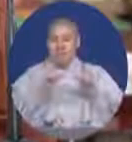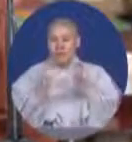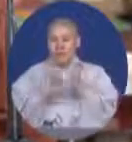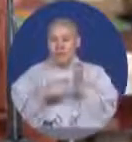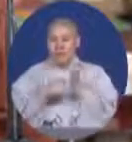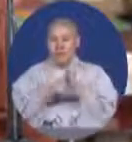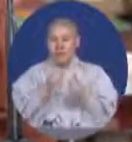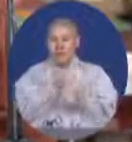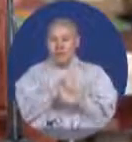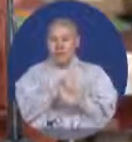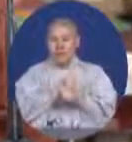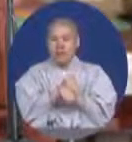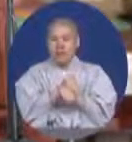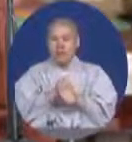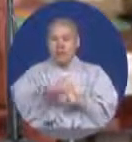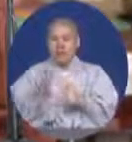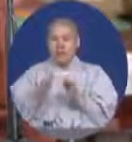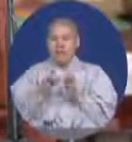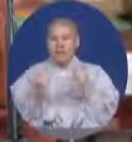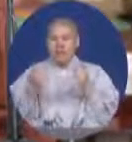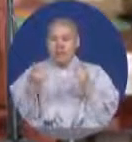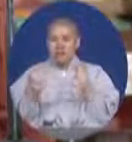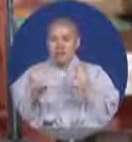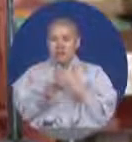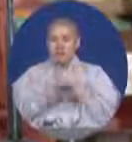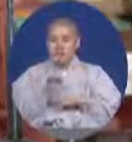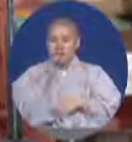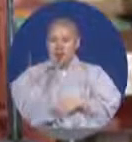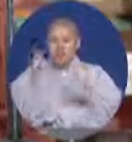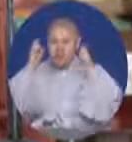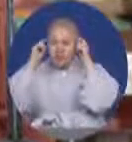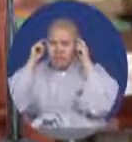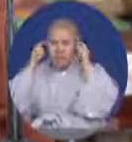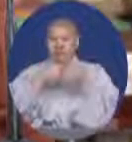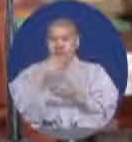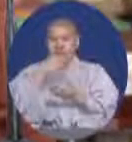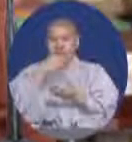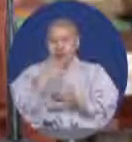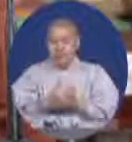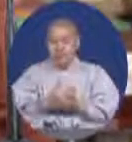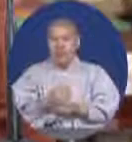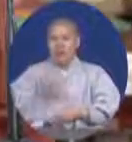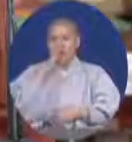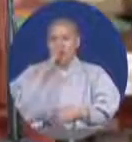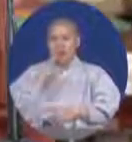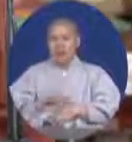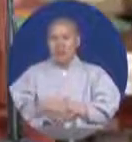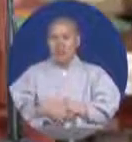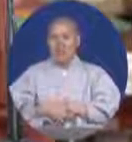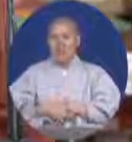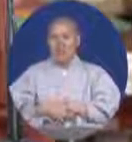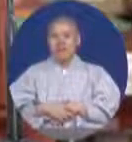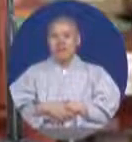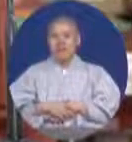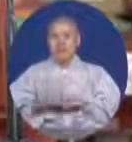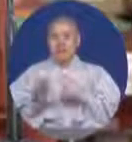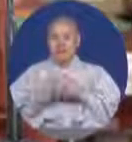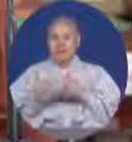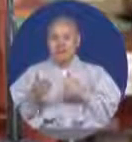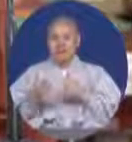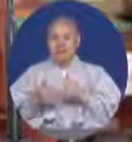똑같이 하면 이게 참 억울한 일이고 이게 안 좋은 일이다 이 말이죠.